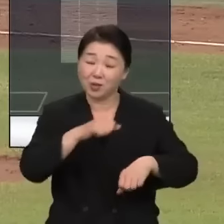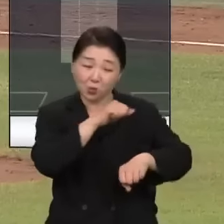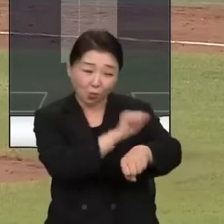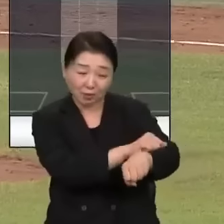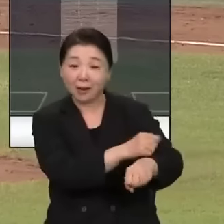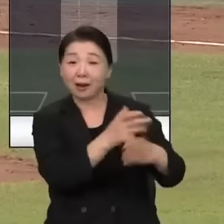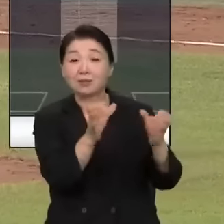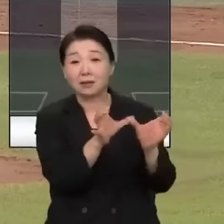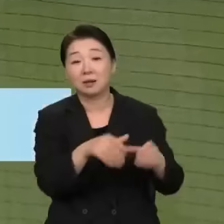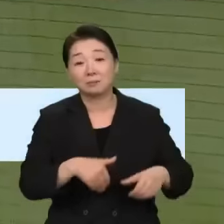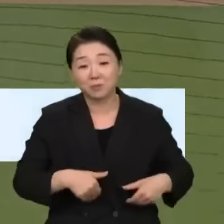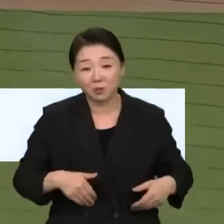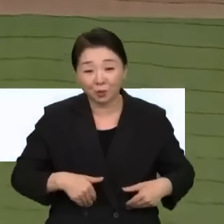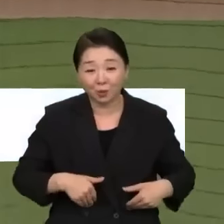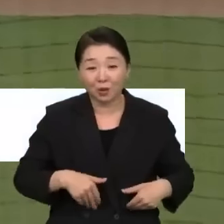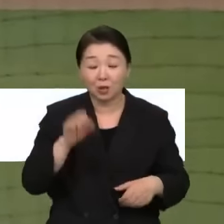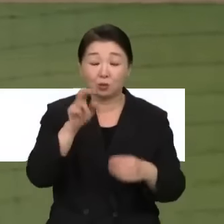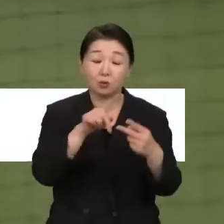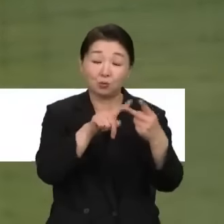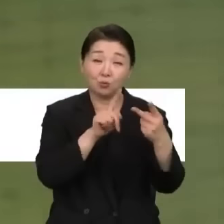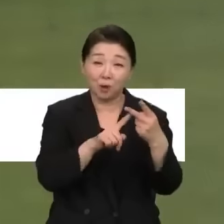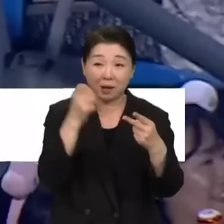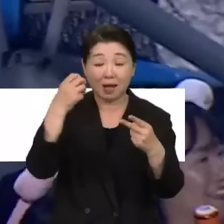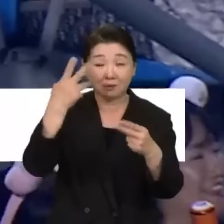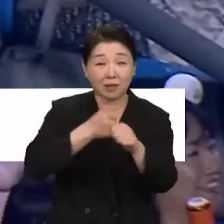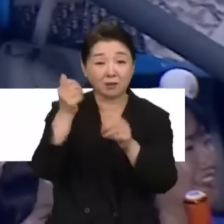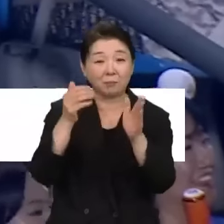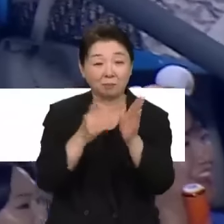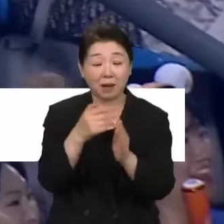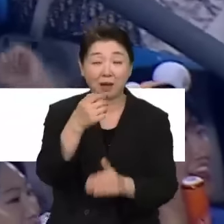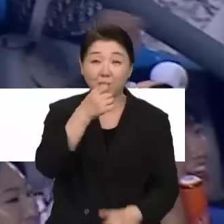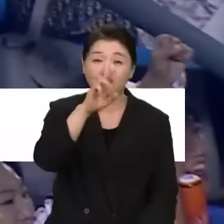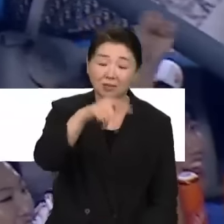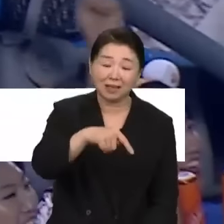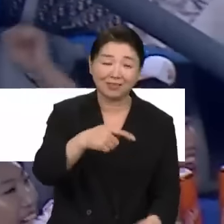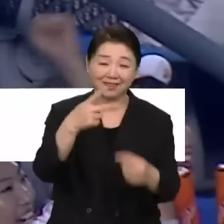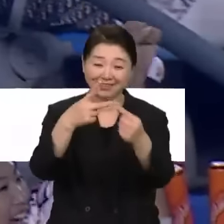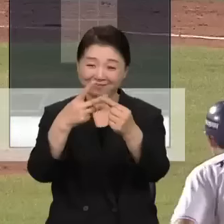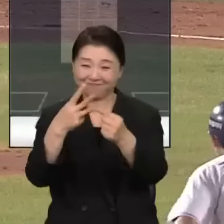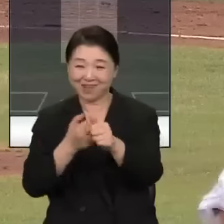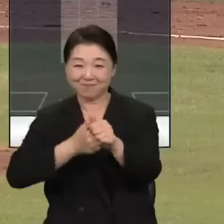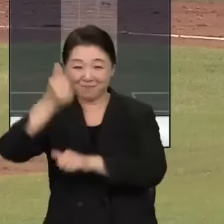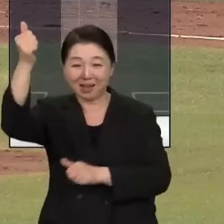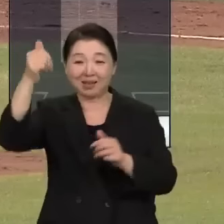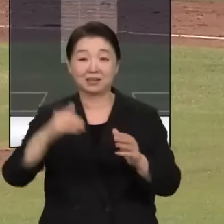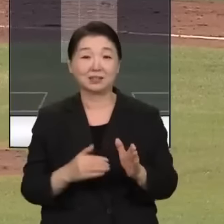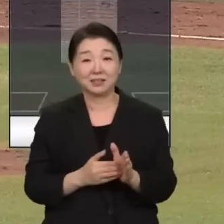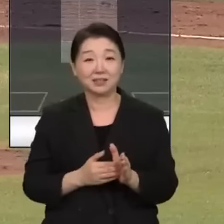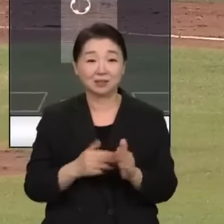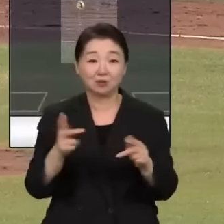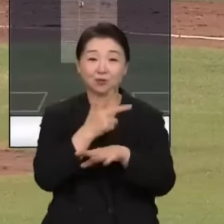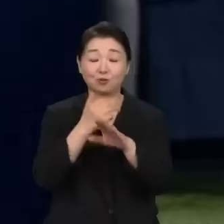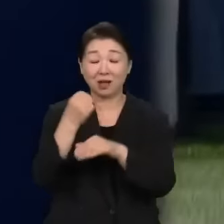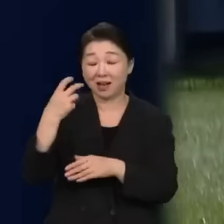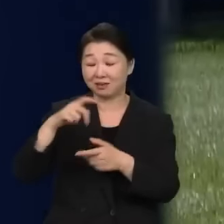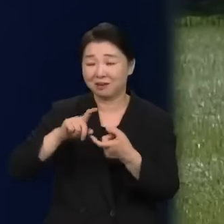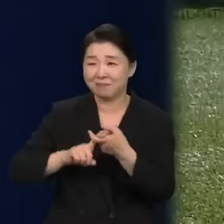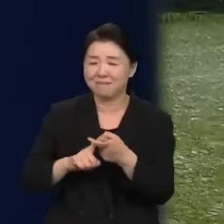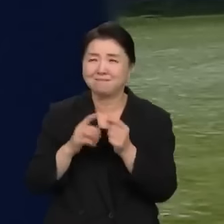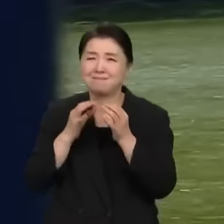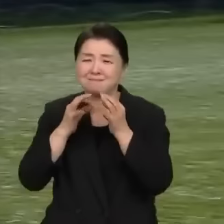투수로 승리를 완성한 한화는 19년 만에 두산과 3연전을 싹쓸이했습니다. 주말 한화 팬들은 절박하게